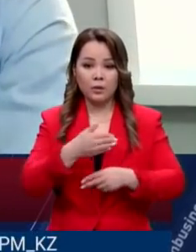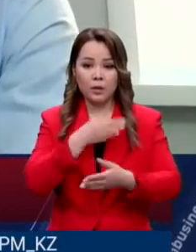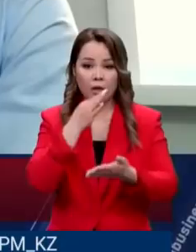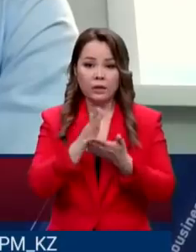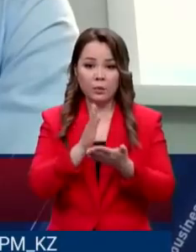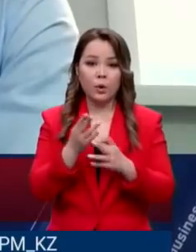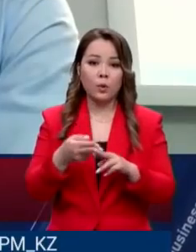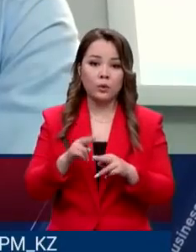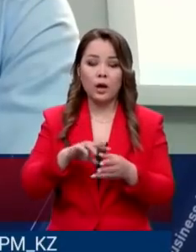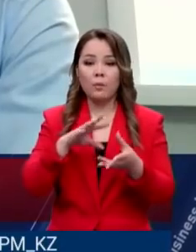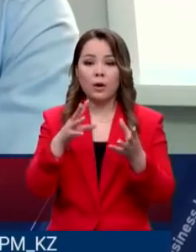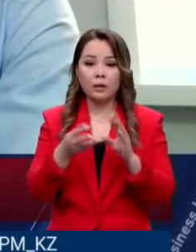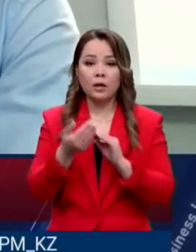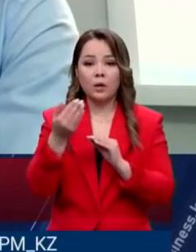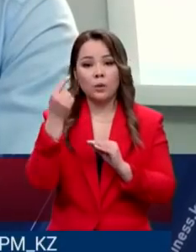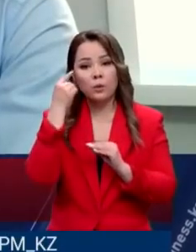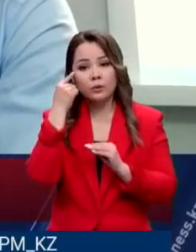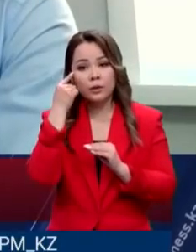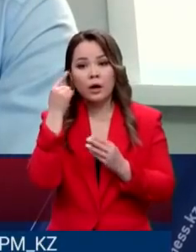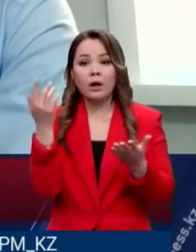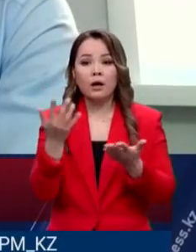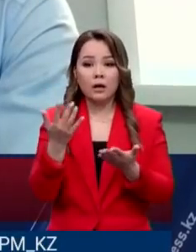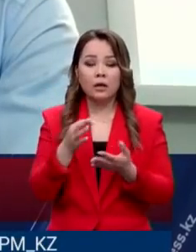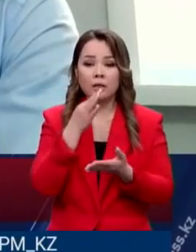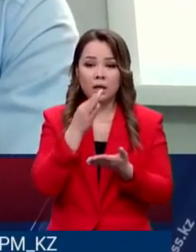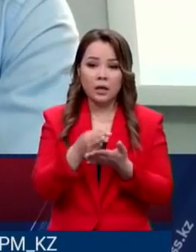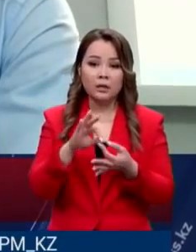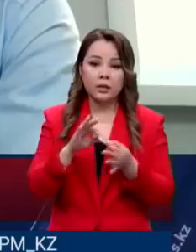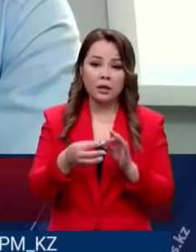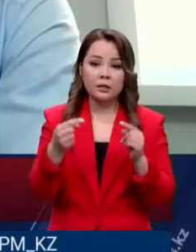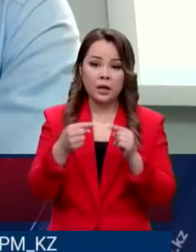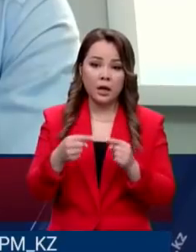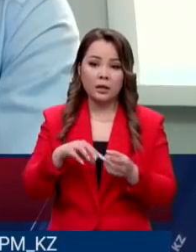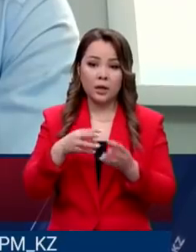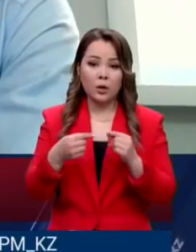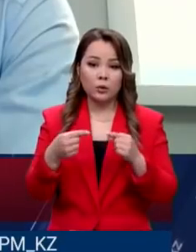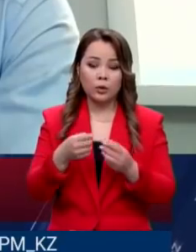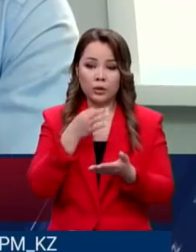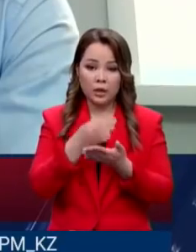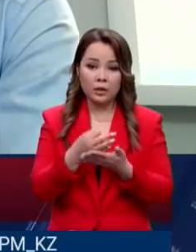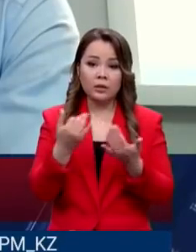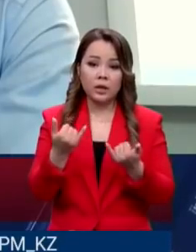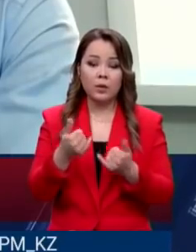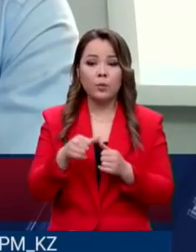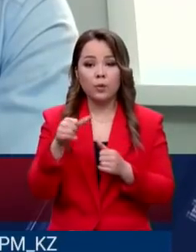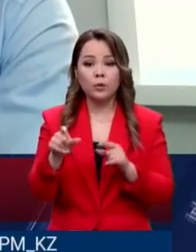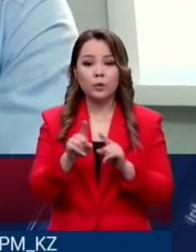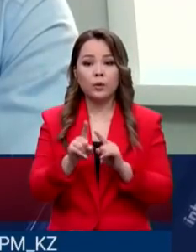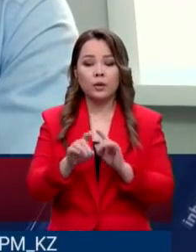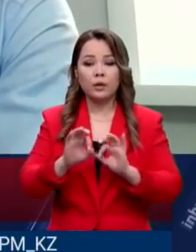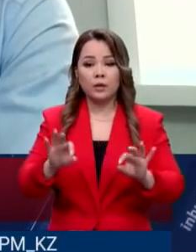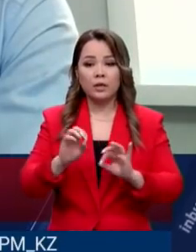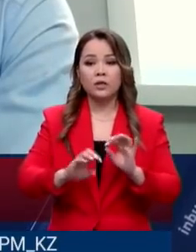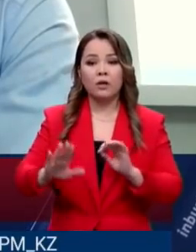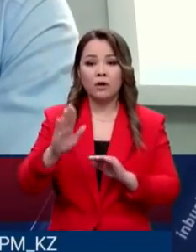ниетте. Енді бұлардың барлығы сіздің ойыңызша қалай, бұл дөң айбат көрсетуі ме, әлде нақты бір нәтиже шыға ма? Одан бөлек, есіңізде болса,